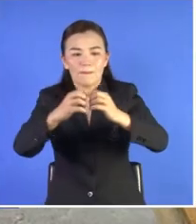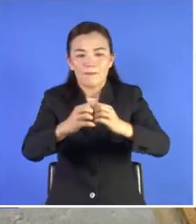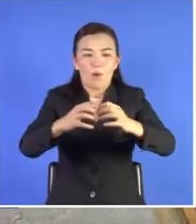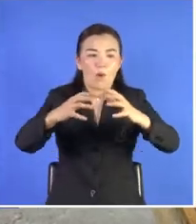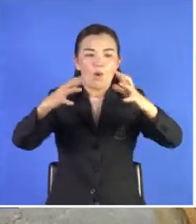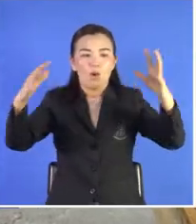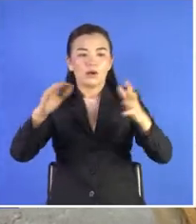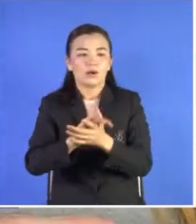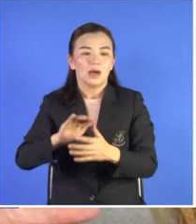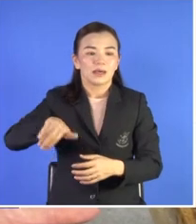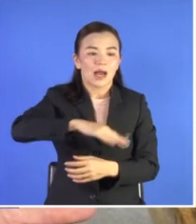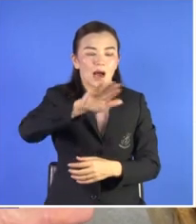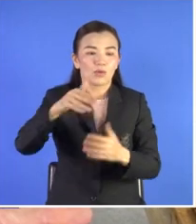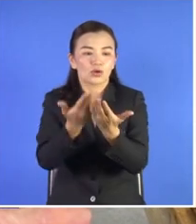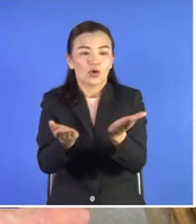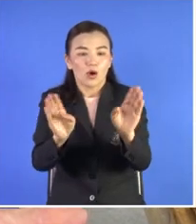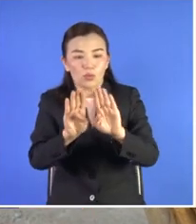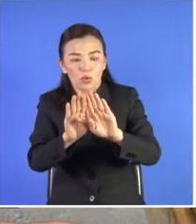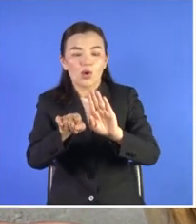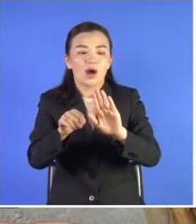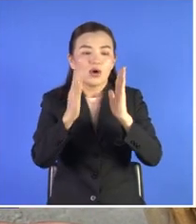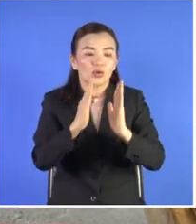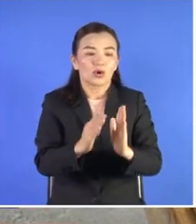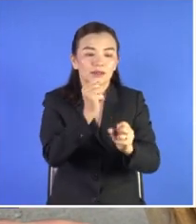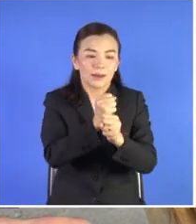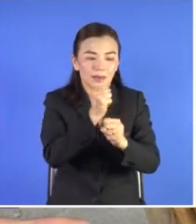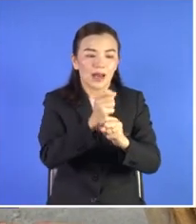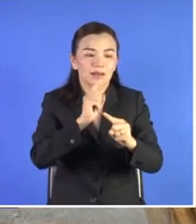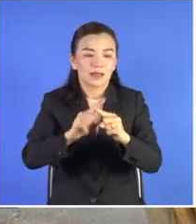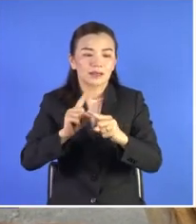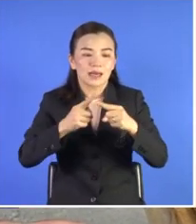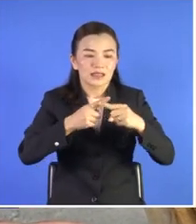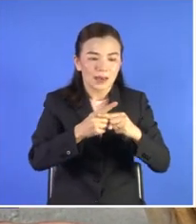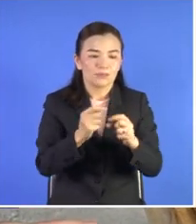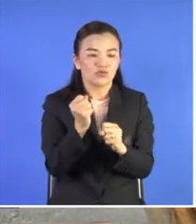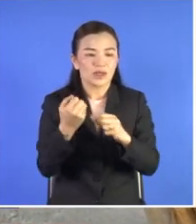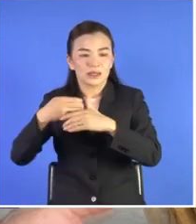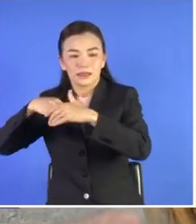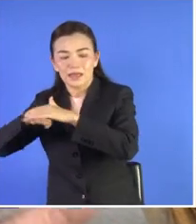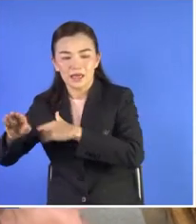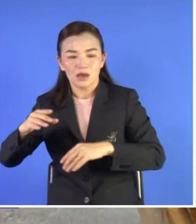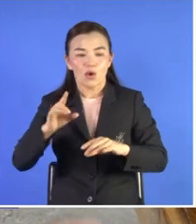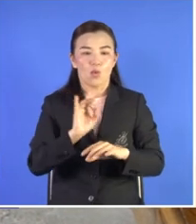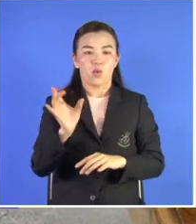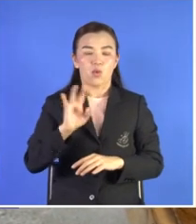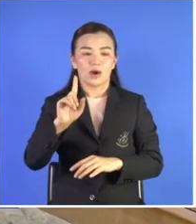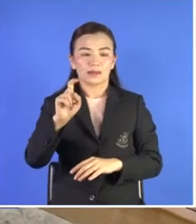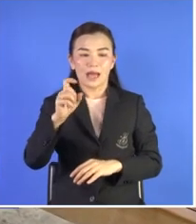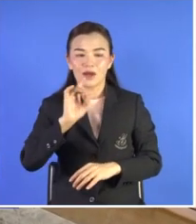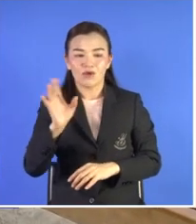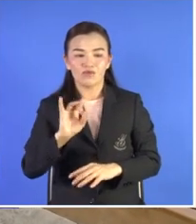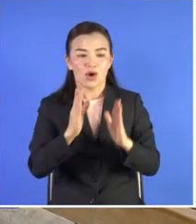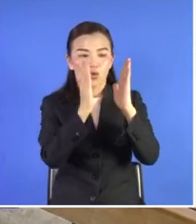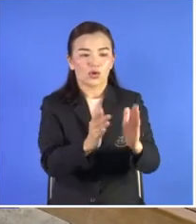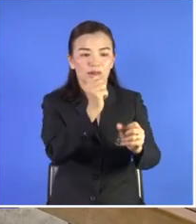นทำให้ญาติและก็คนงานได้รับบาดเจ็บส่วนตัวเองก็วิ่งหนีตายเอาตัวรอดออกมาได้หวุดหวิดว่าอย่างนั้นหนึ่งในคนงานที่ผลิตพลุและดอกไม้ไฟบอก